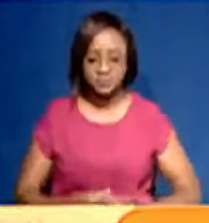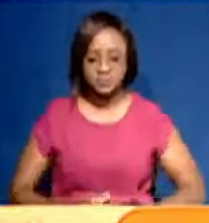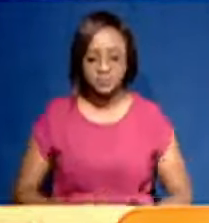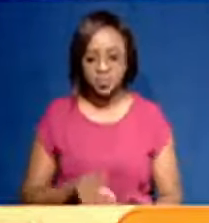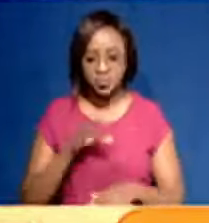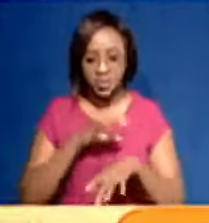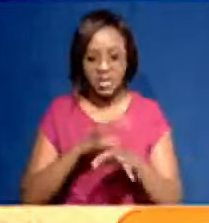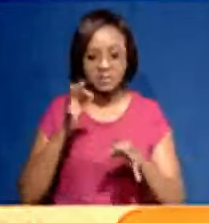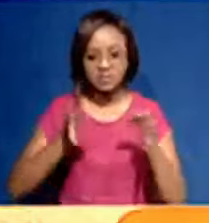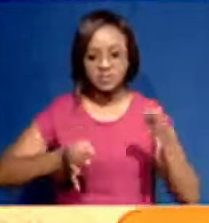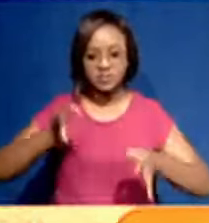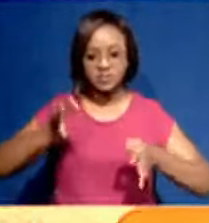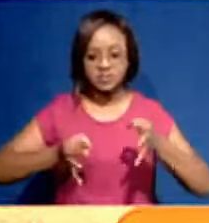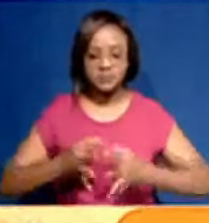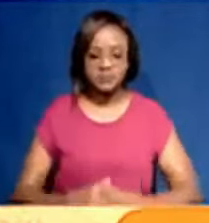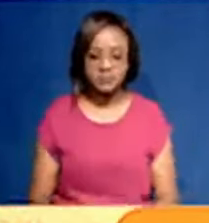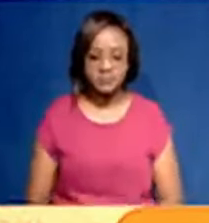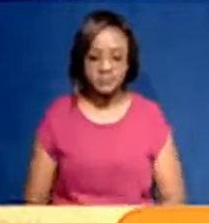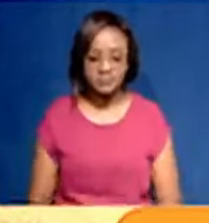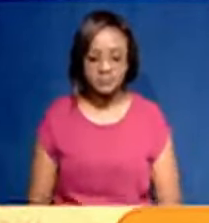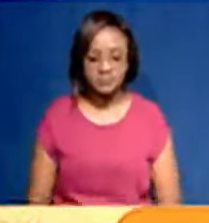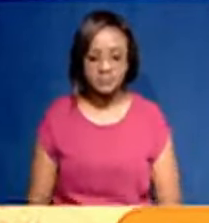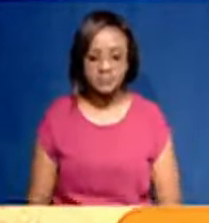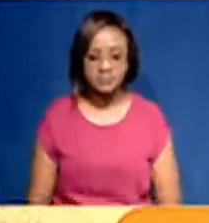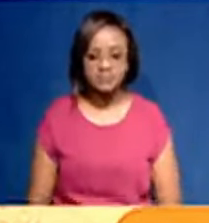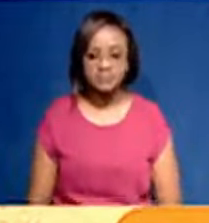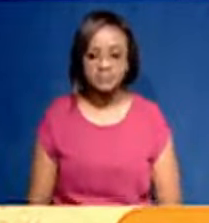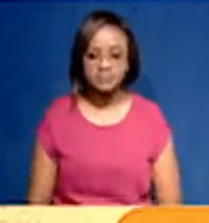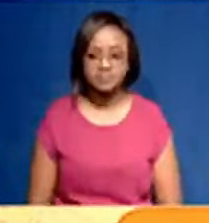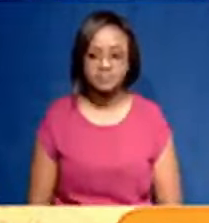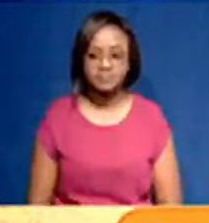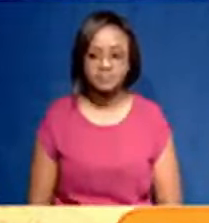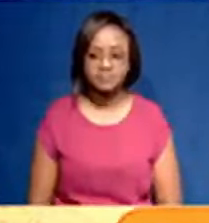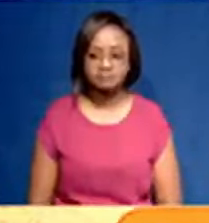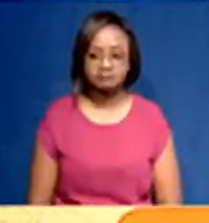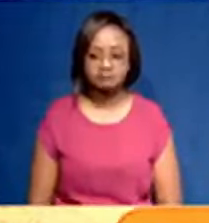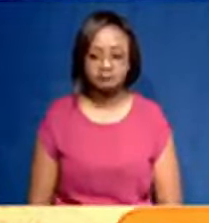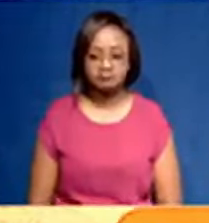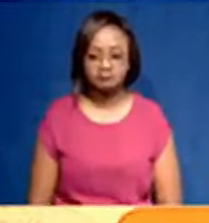itendeke kwa mtoto huyo. Crispin Otieno, runinga ya Citizen,